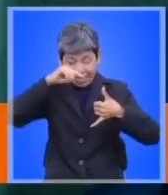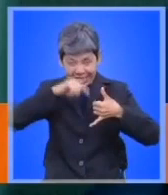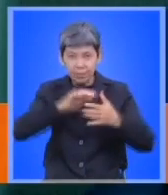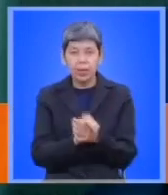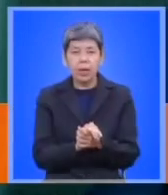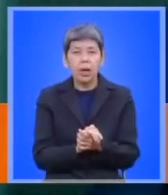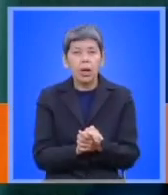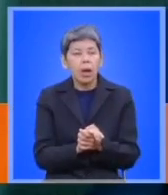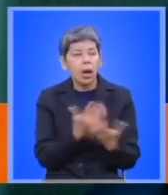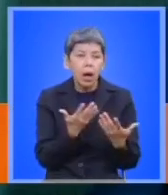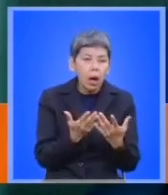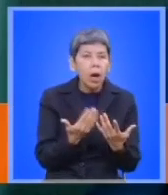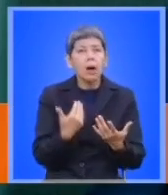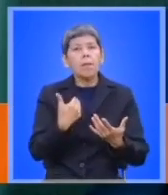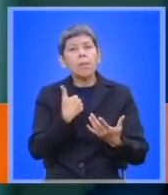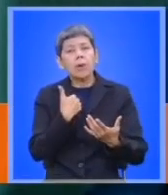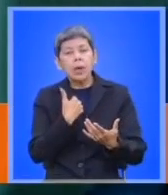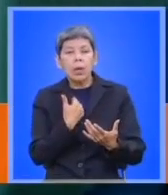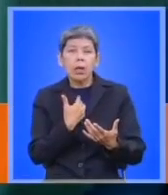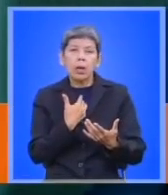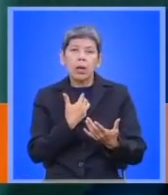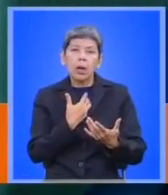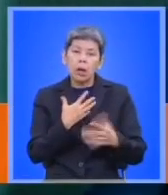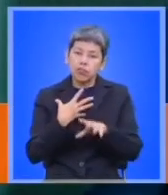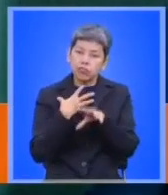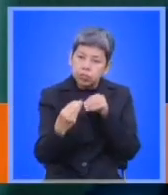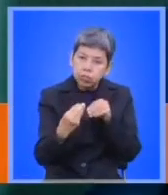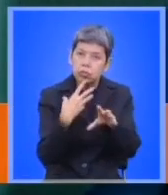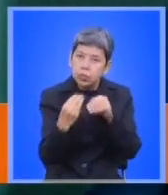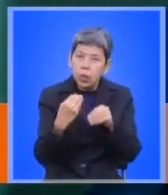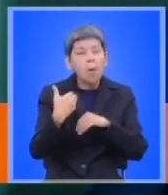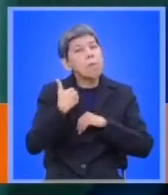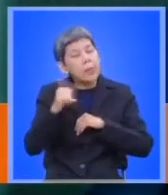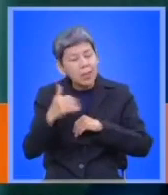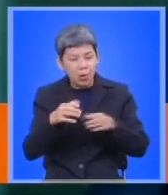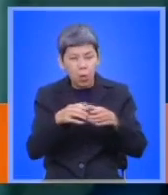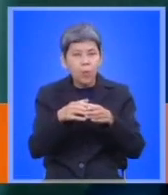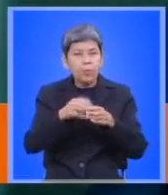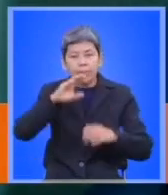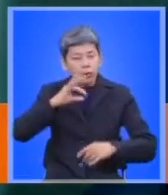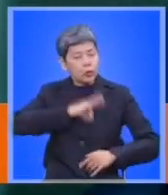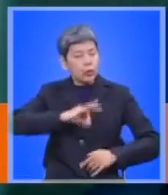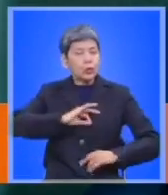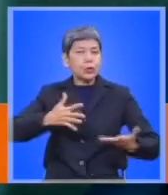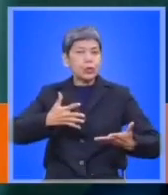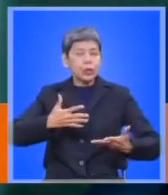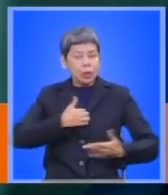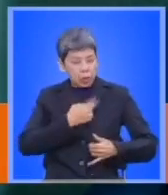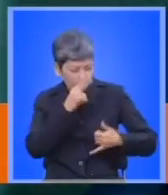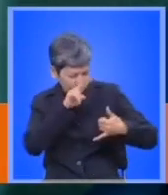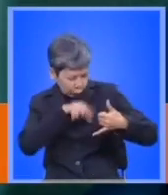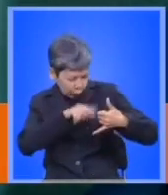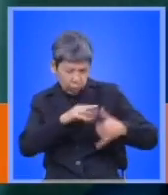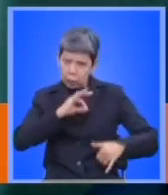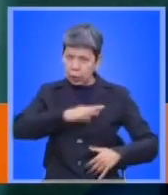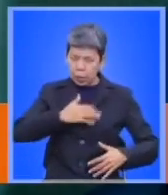ผัสที่มีความเสี่ยงต่อการรับเชื้อ high risk contact กลุ่มนี้ไม่มีอาการนี่คือคนส่วนใหญ่ที่เราเจ